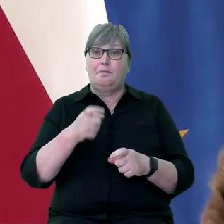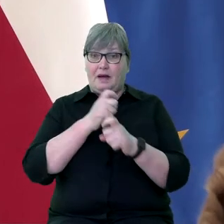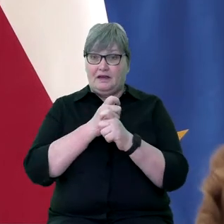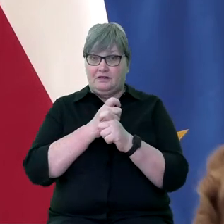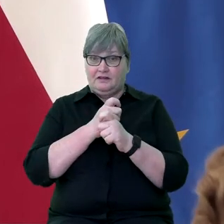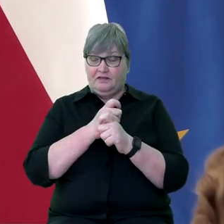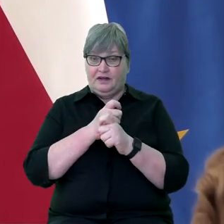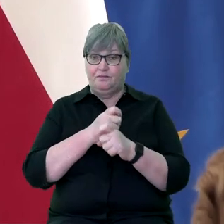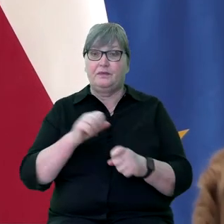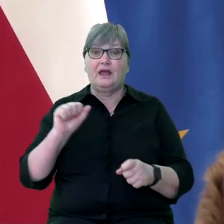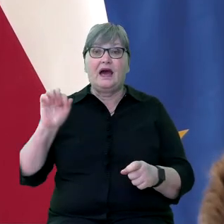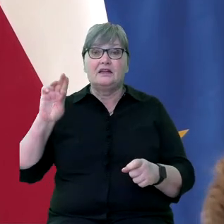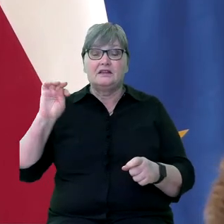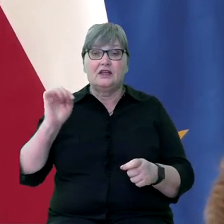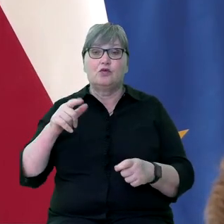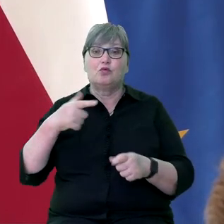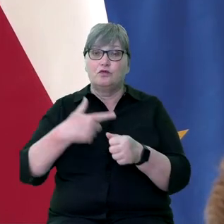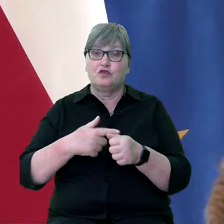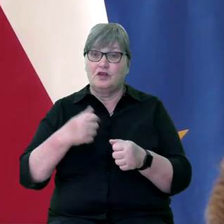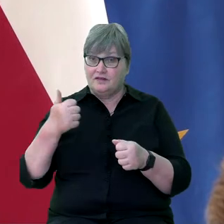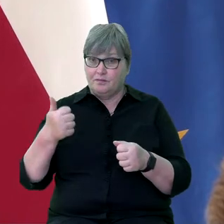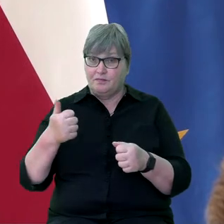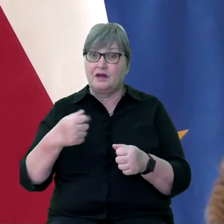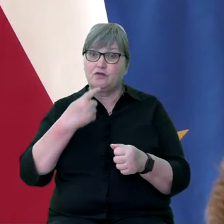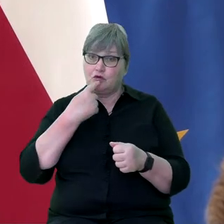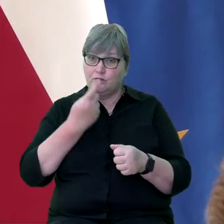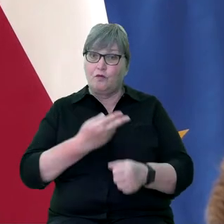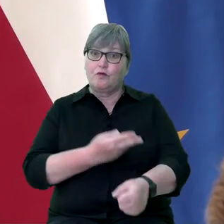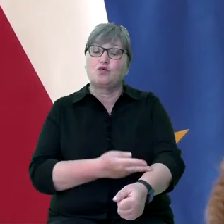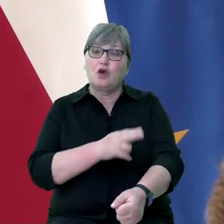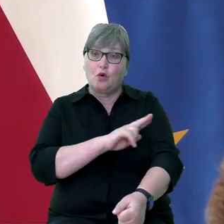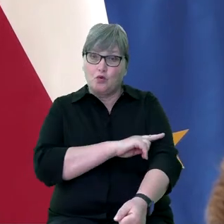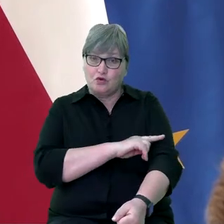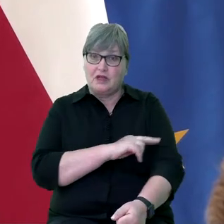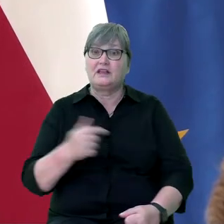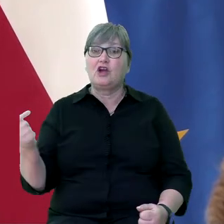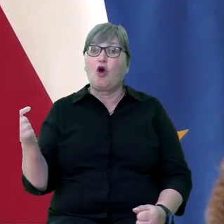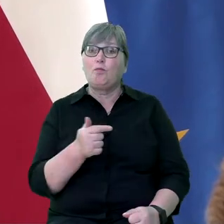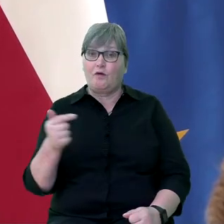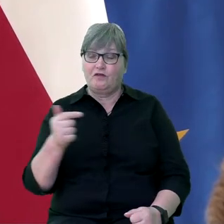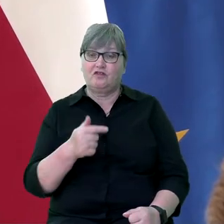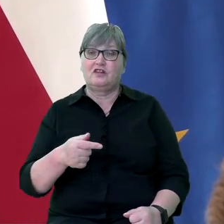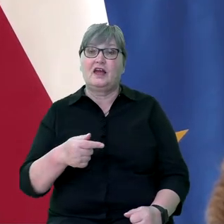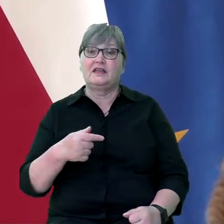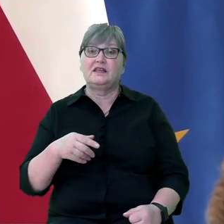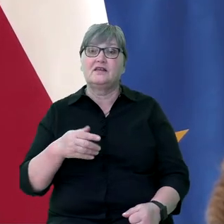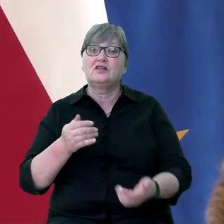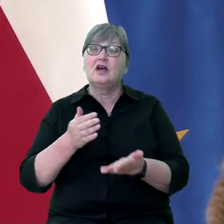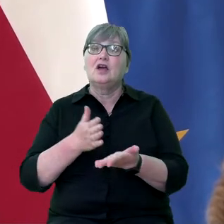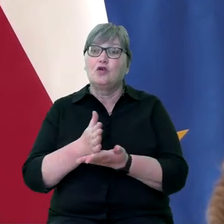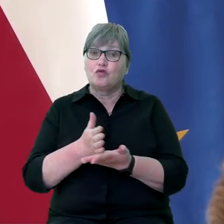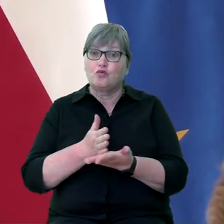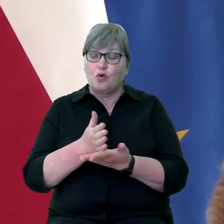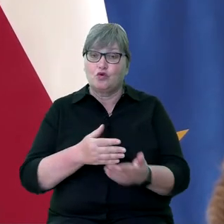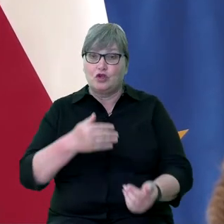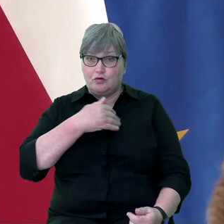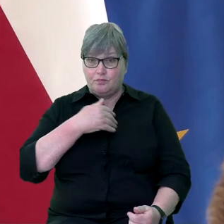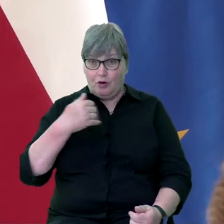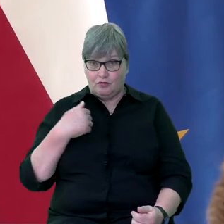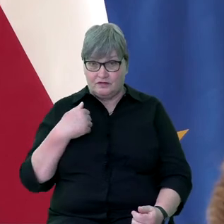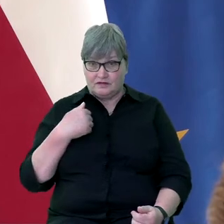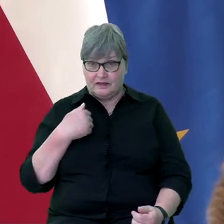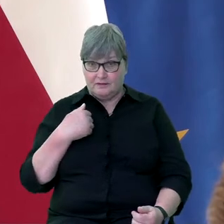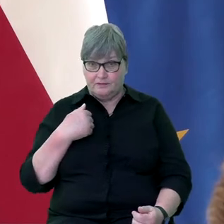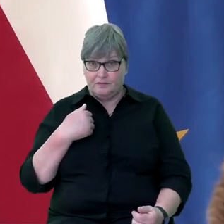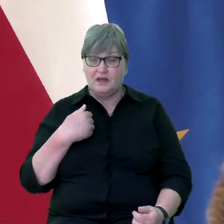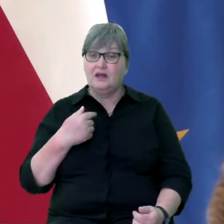Artykuł 21 ustawy stanowił: urzędnik obowiązany jest wiernie służyć Rzeczypospolitej, przestrzegać ściśle